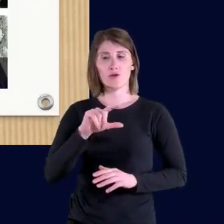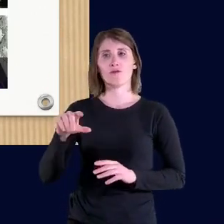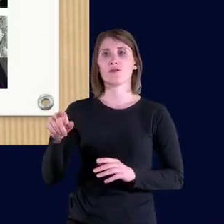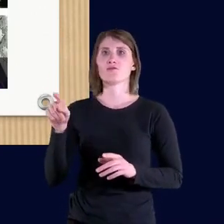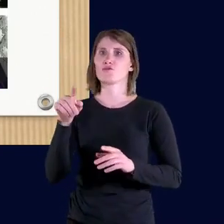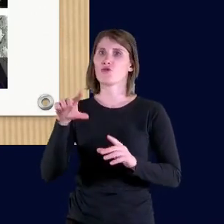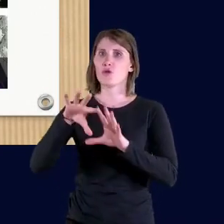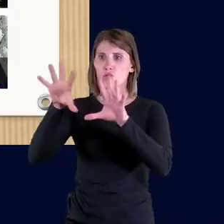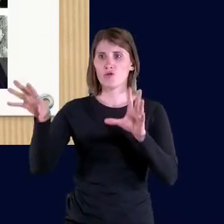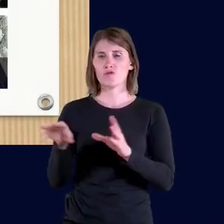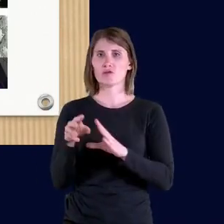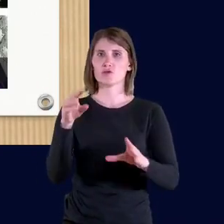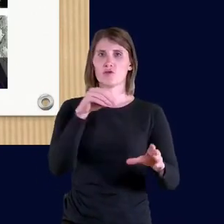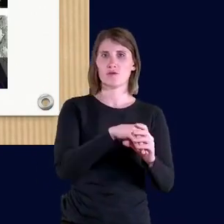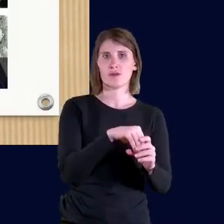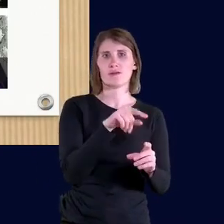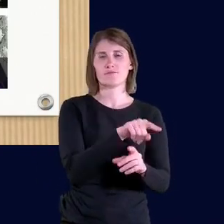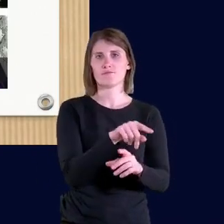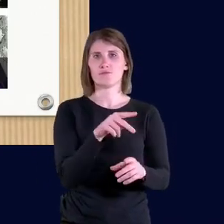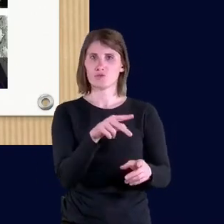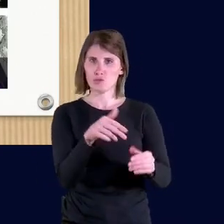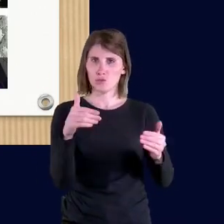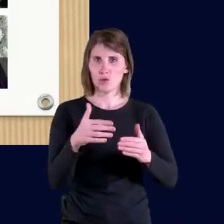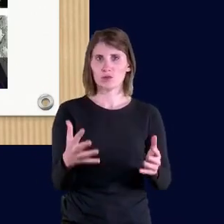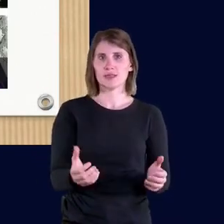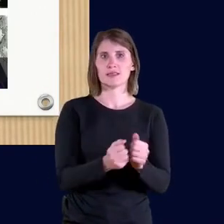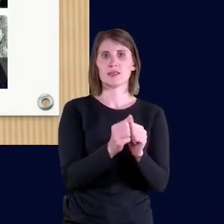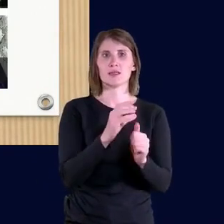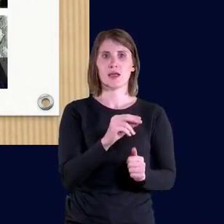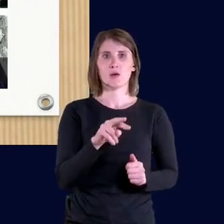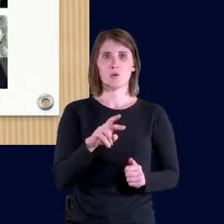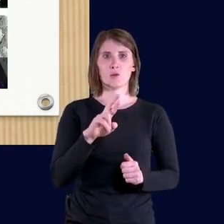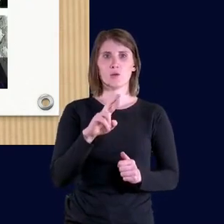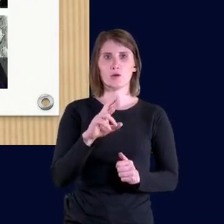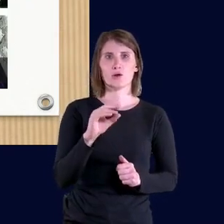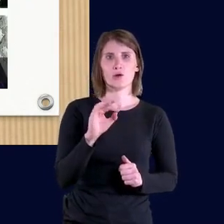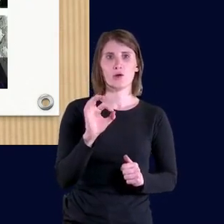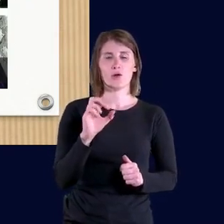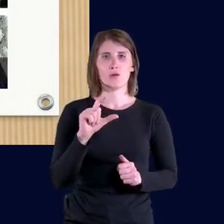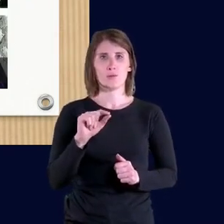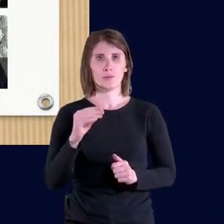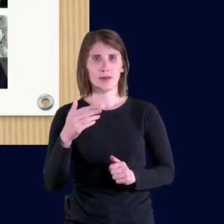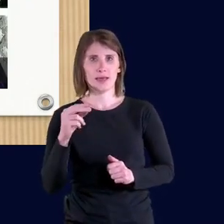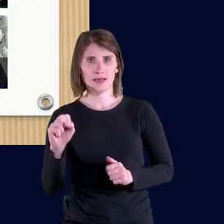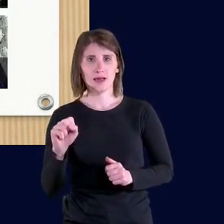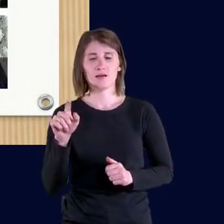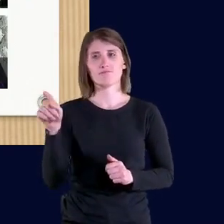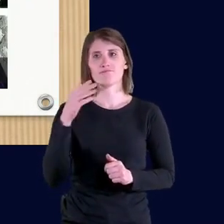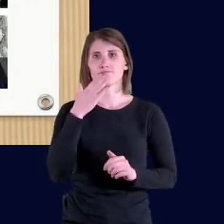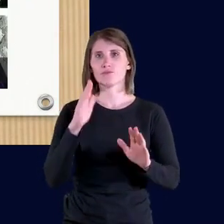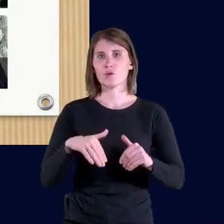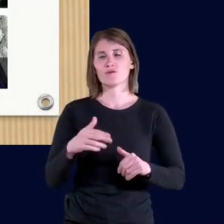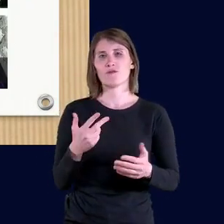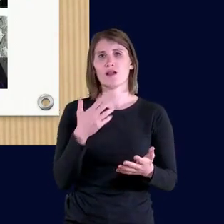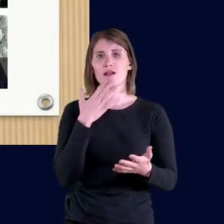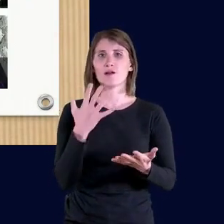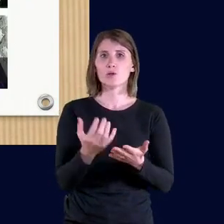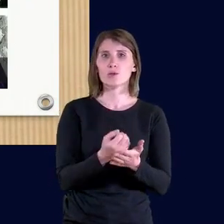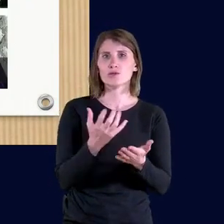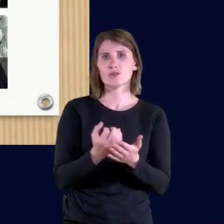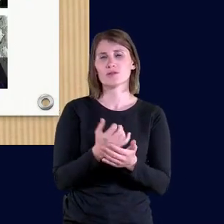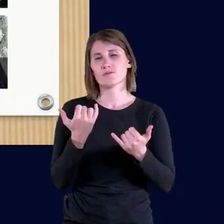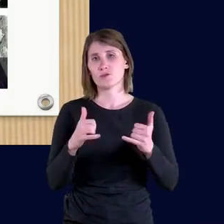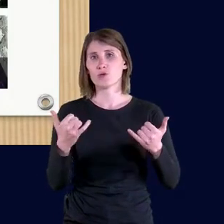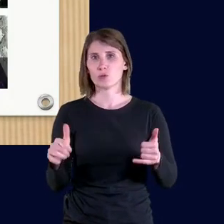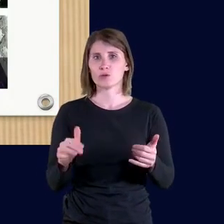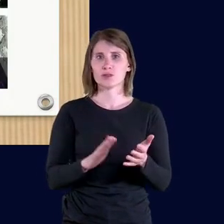jakby przekierowywane też na Europę Europa na pozwala nam korzystać ze swoich zbiorów na rozmaite sposoby